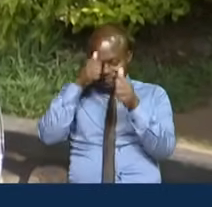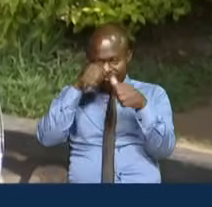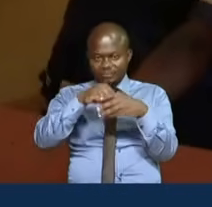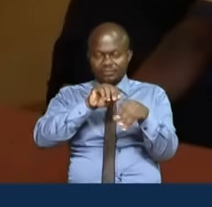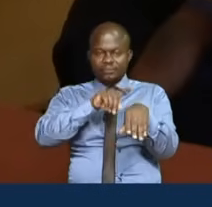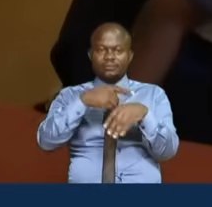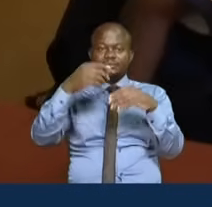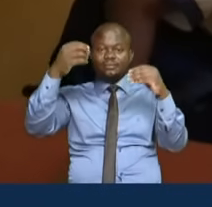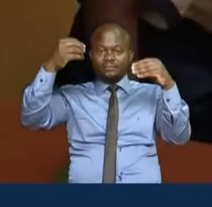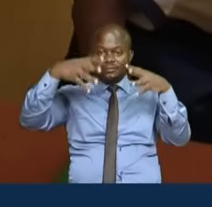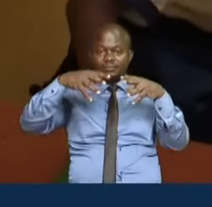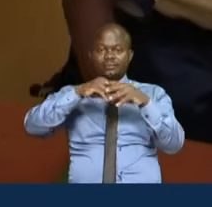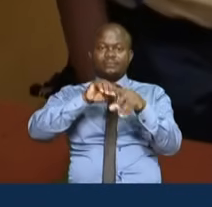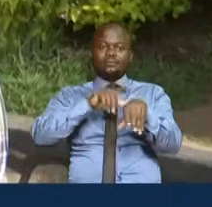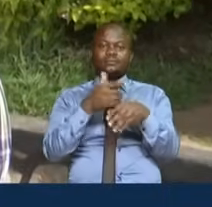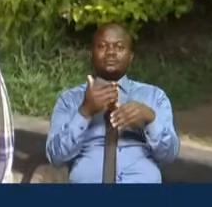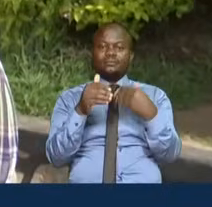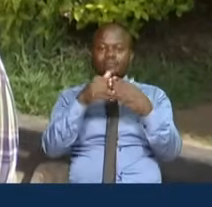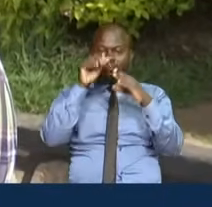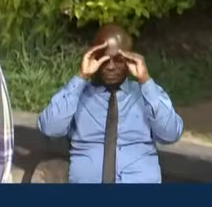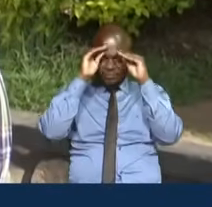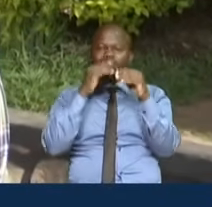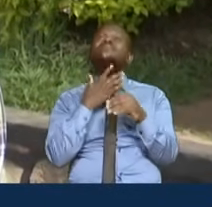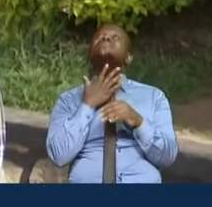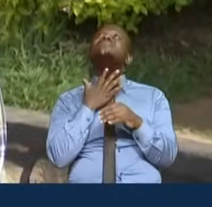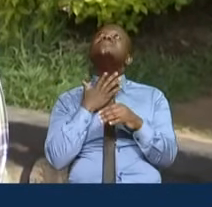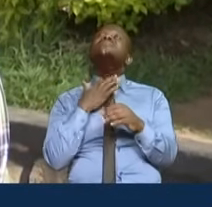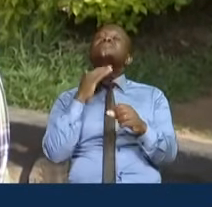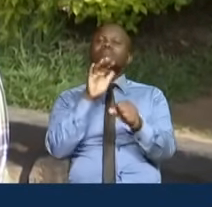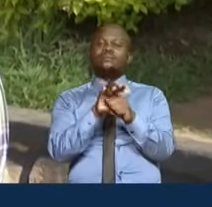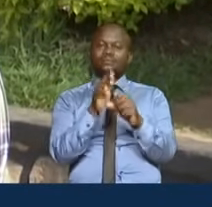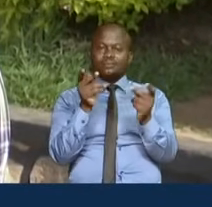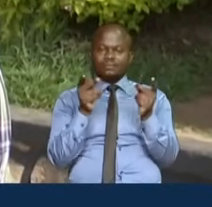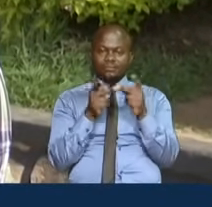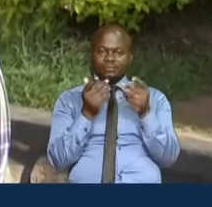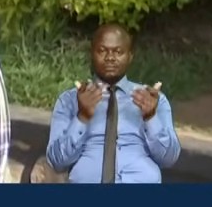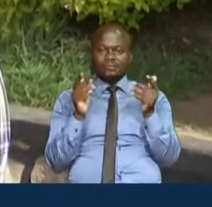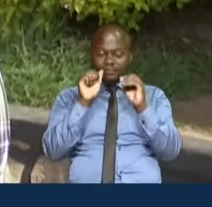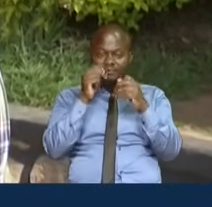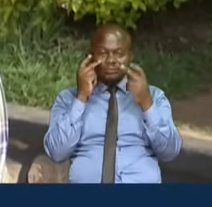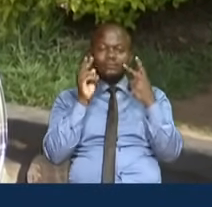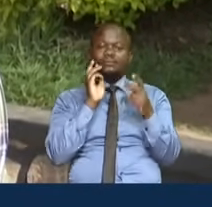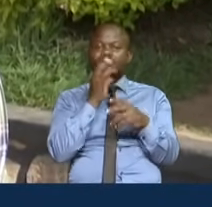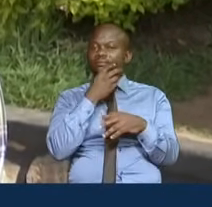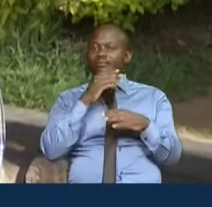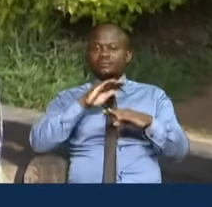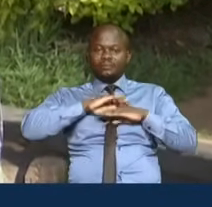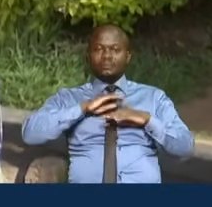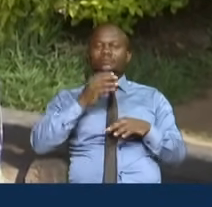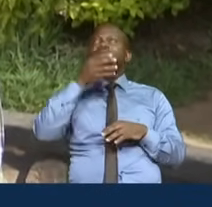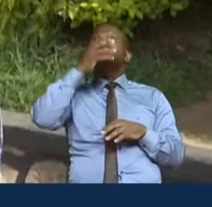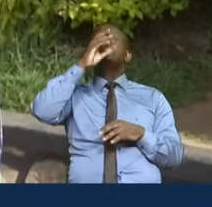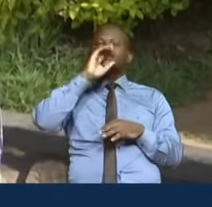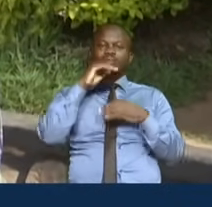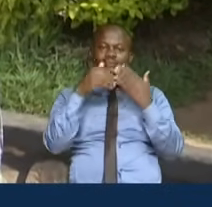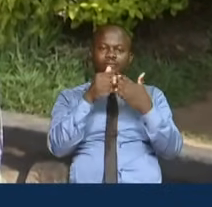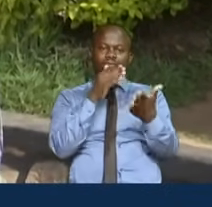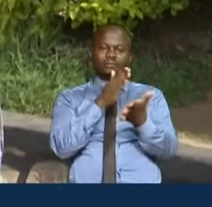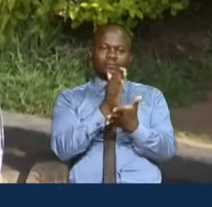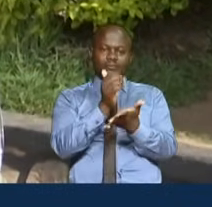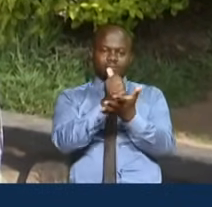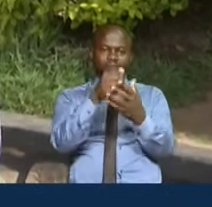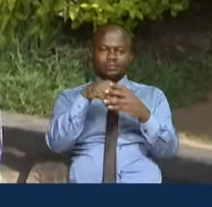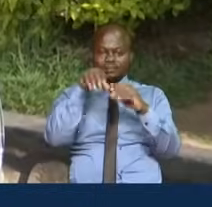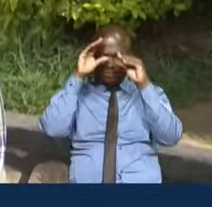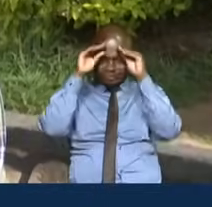gihe abana baba bari kwiga haba hari inyota nyinshi, aho abana babasha kubona amazi ahagije yo kunywa. Mu by'ukuri byafashije mu